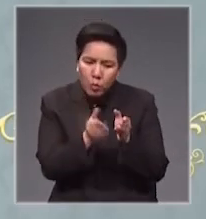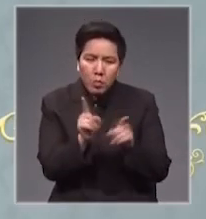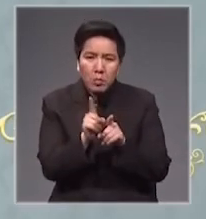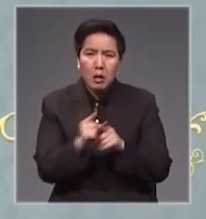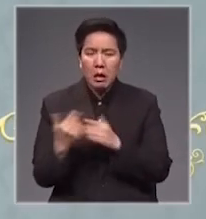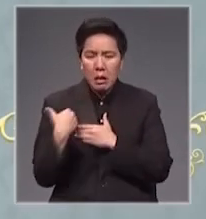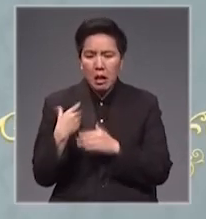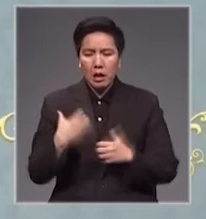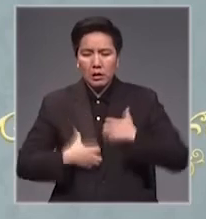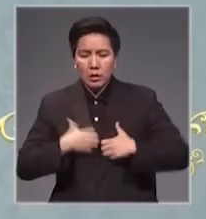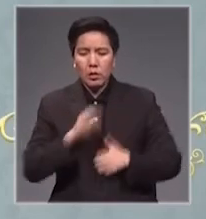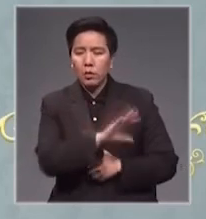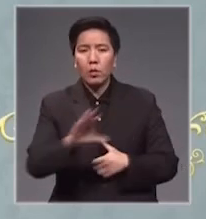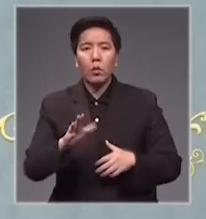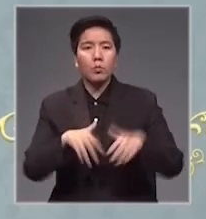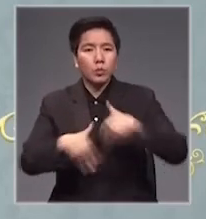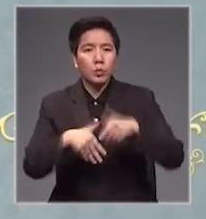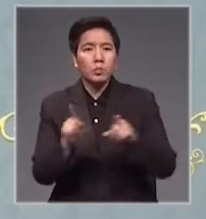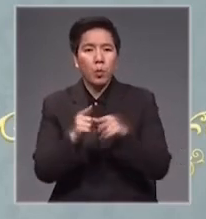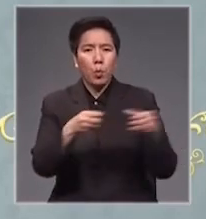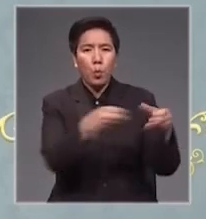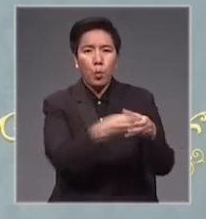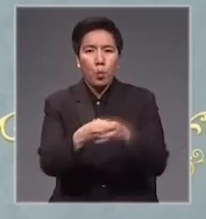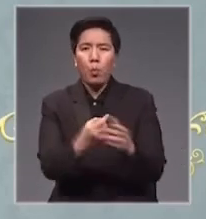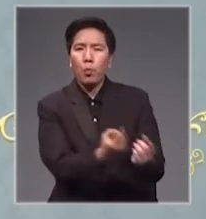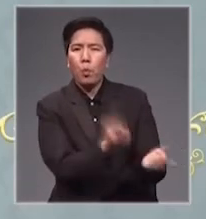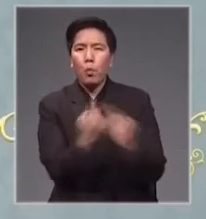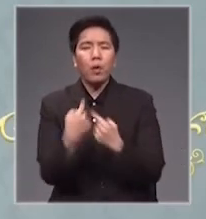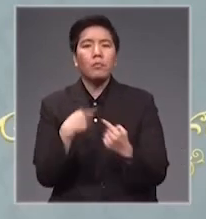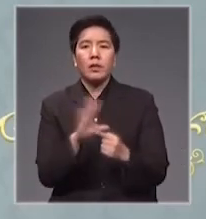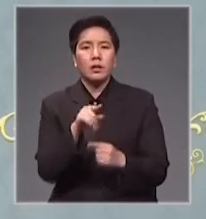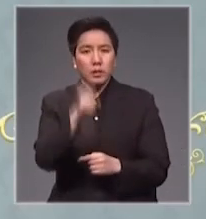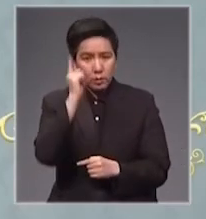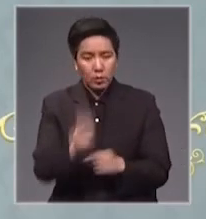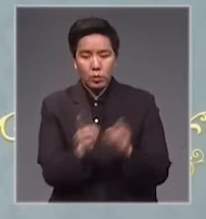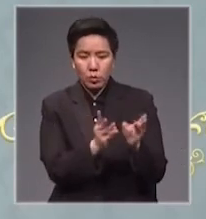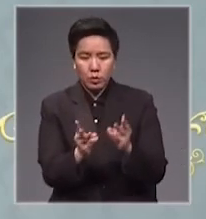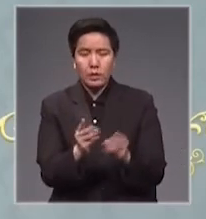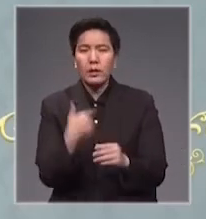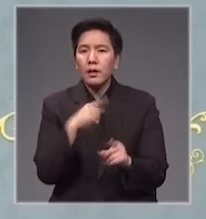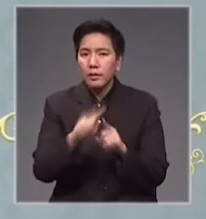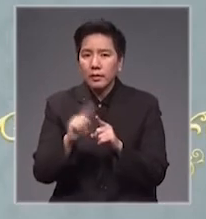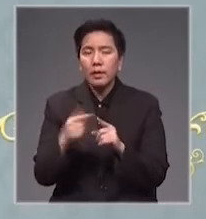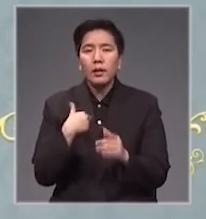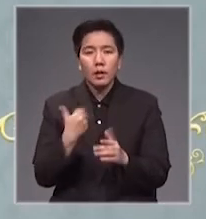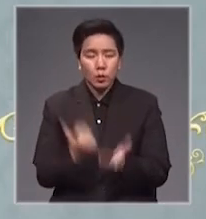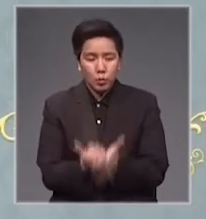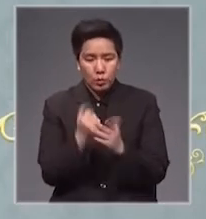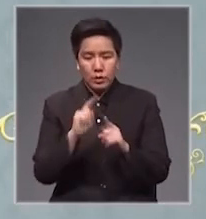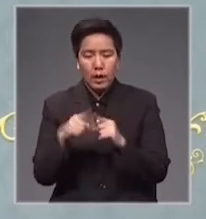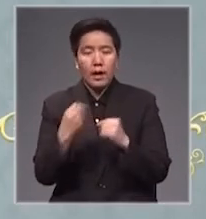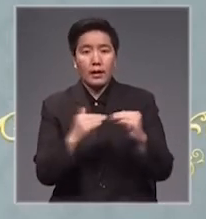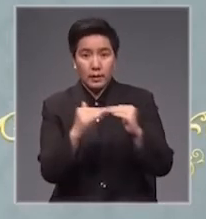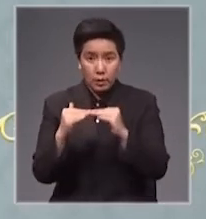ให้กับประชาชนอย่างที่หลายกลุ่มหลายฝ่ายออกมาพูดกันเราต้องมีมาตรการลดความเสี่ยงทุกเรื่องนะครับแล้วก็สร้างความเท่าเทียมส